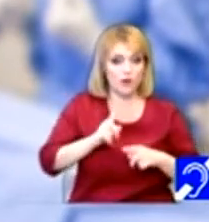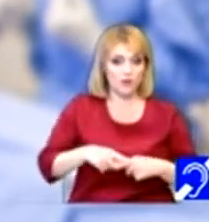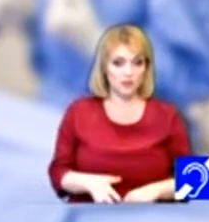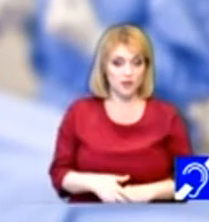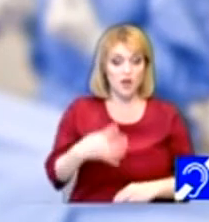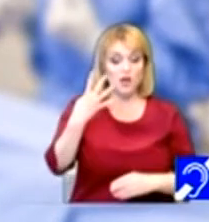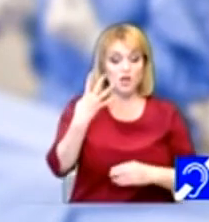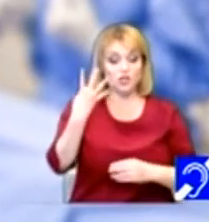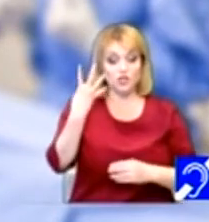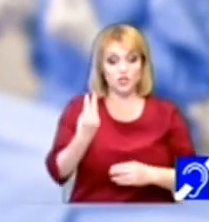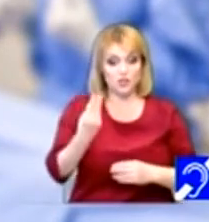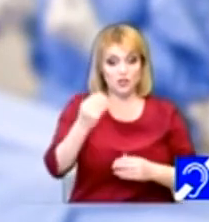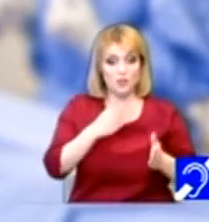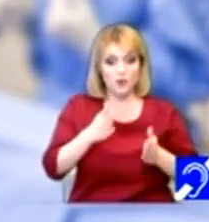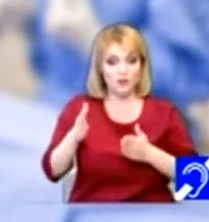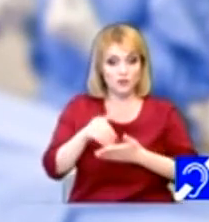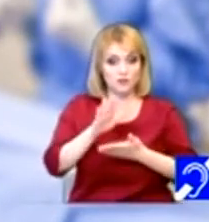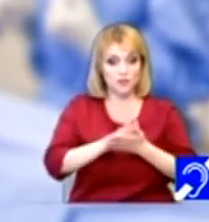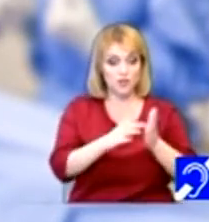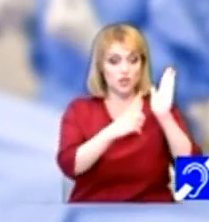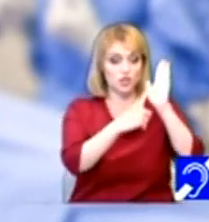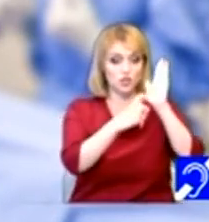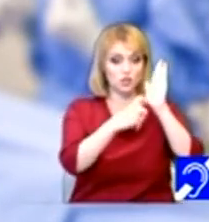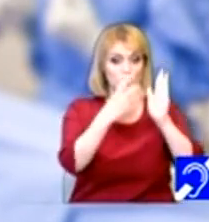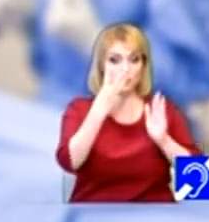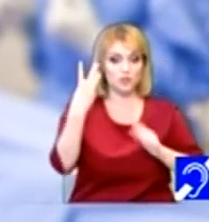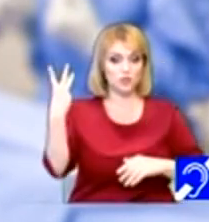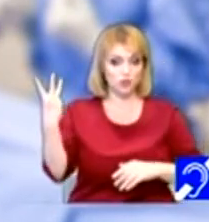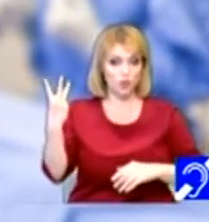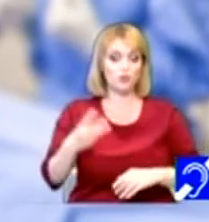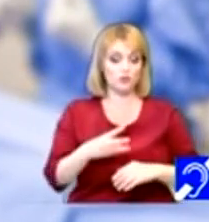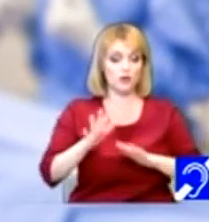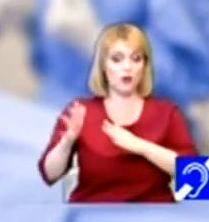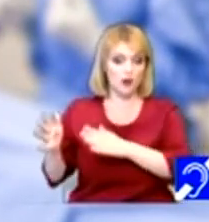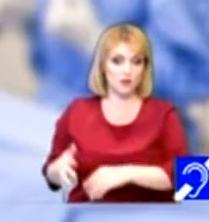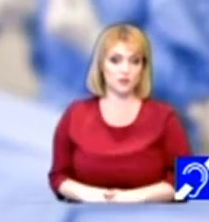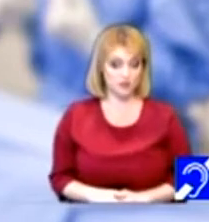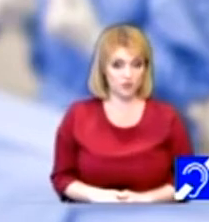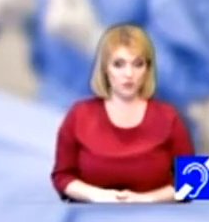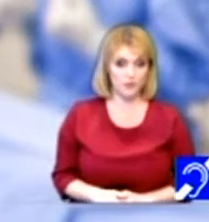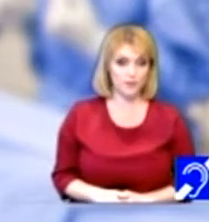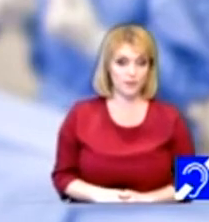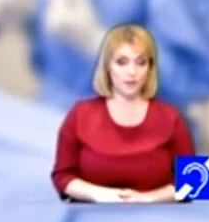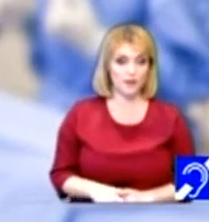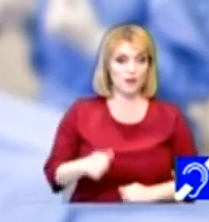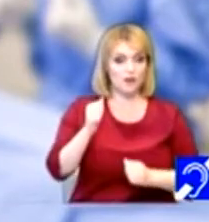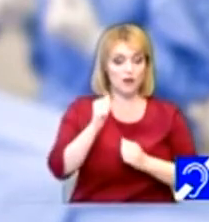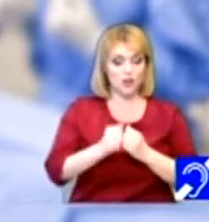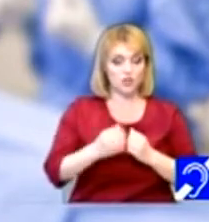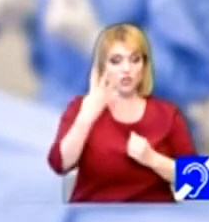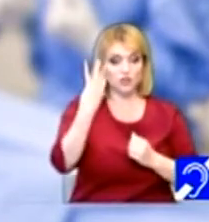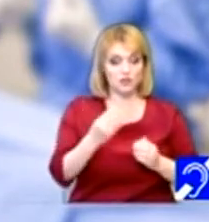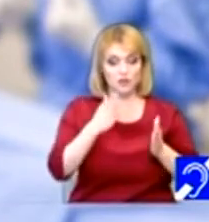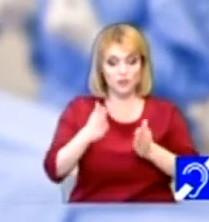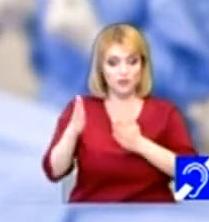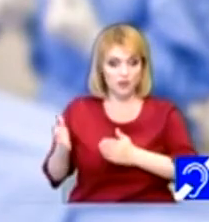am înregistrat un alt record. 632 de cazuri din 2736 de teste efectuate. Este cel